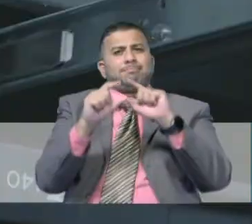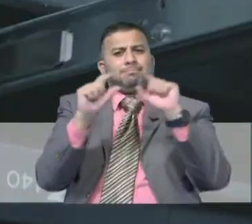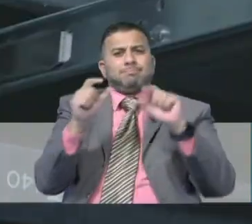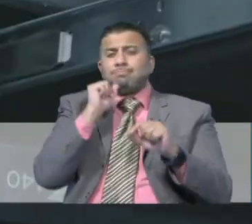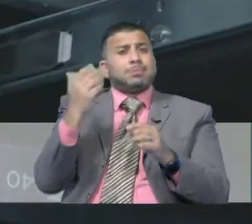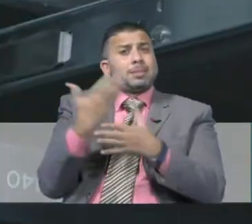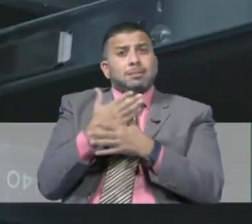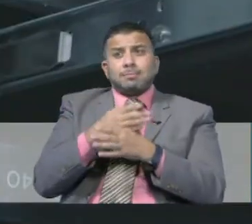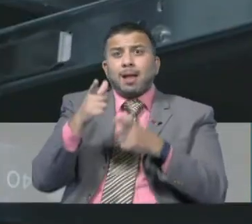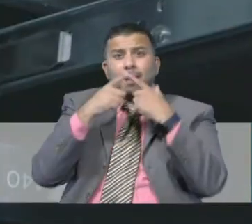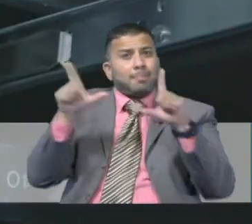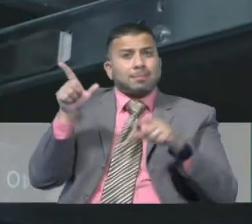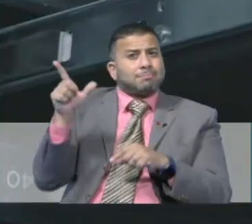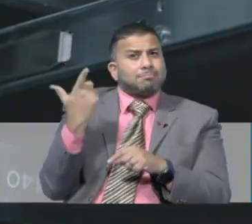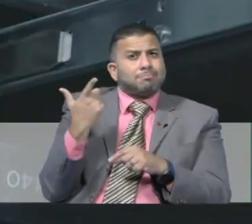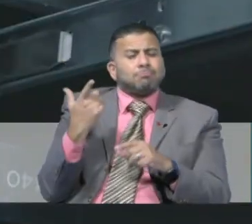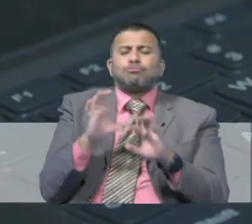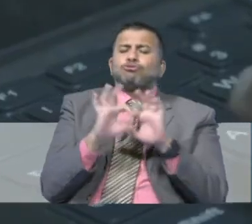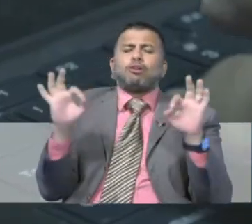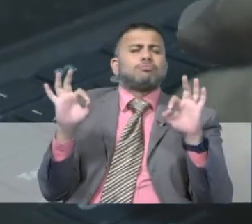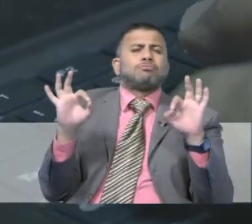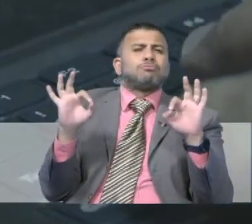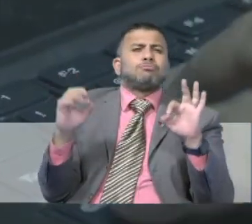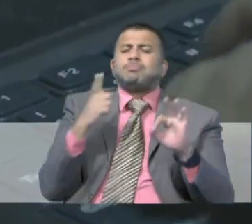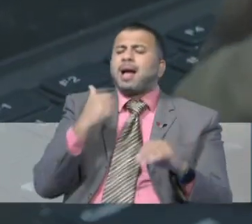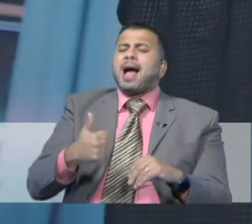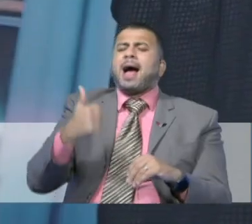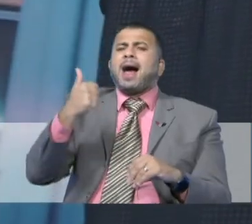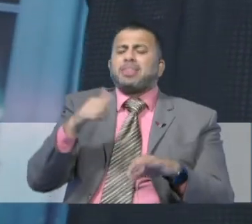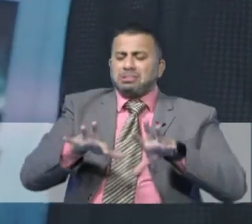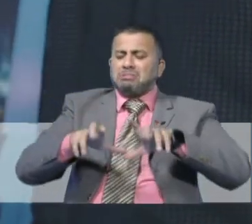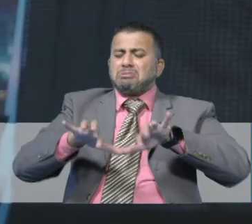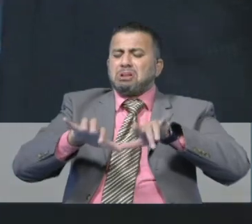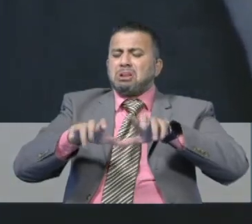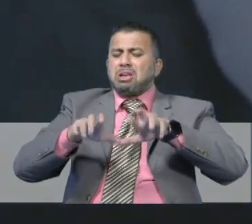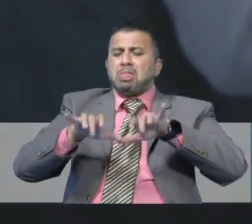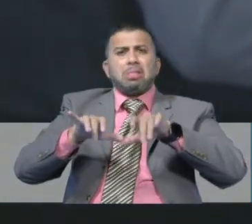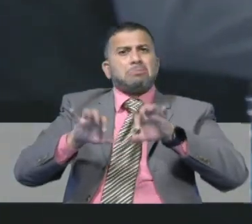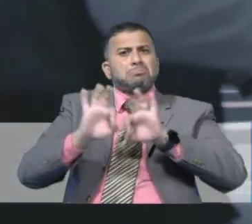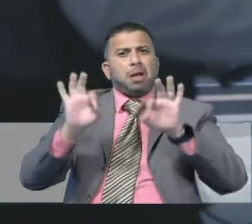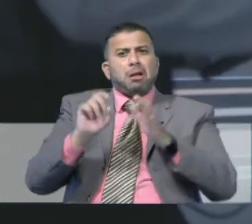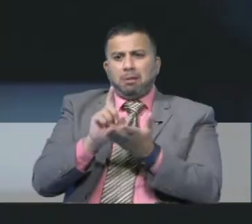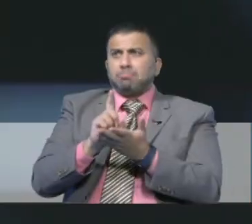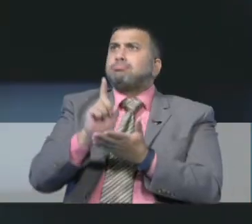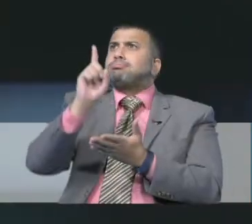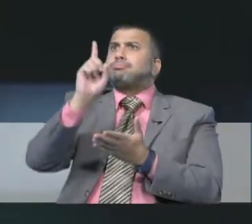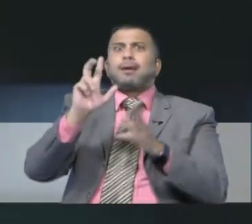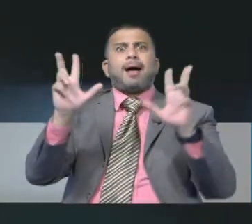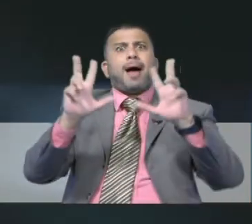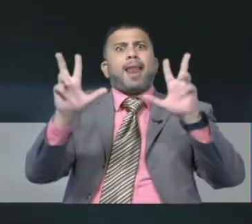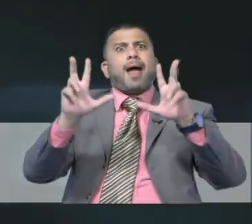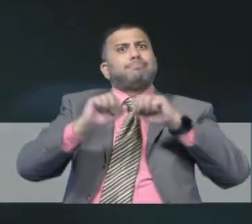وظفت لأجلها كافة الإمكانات وأحدث التقنيات في فضاءات العمل